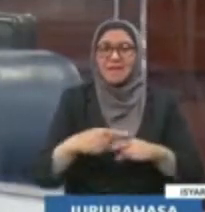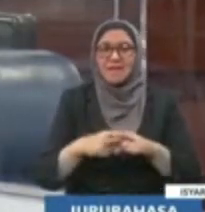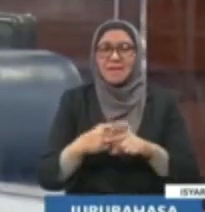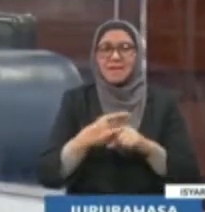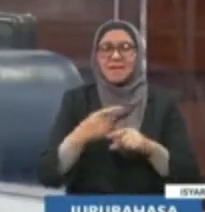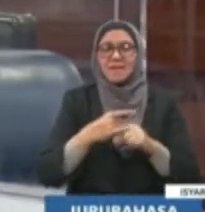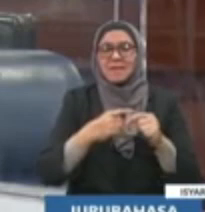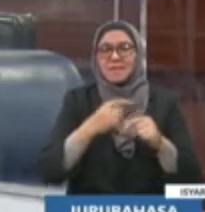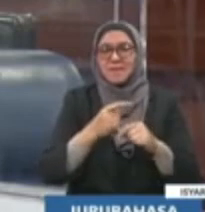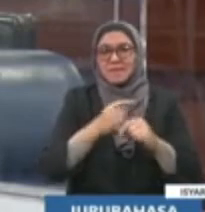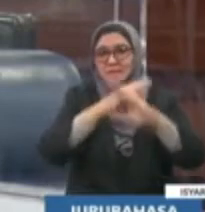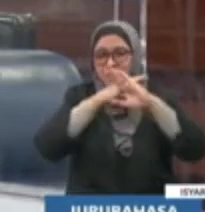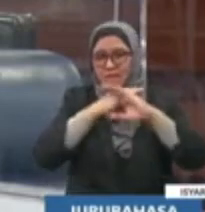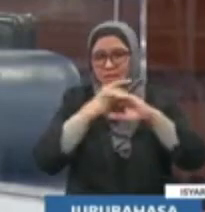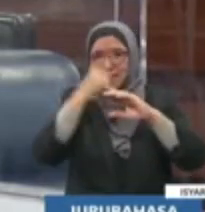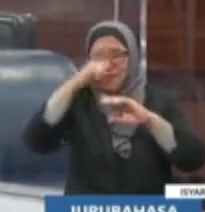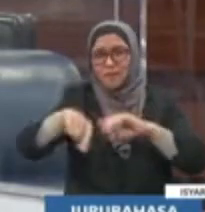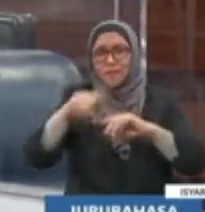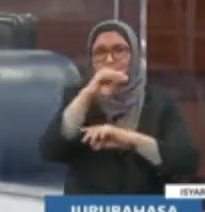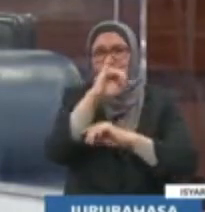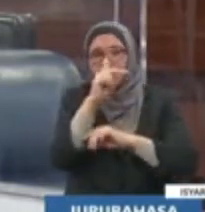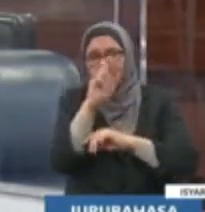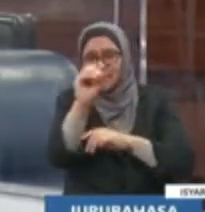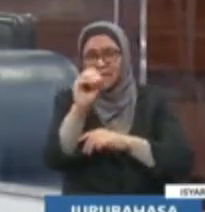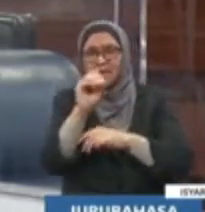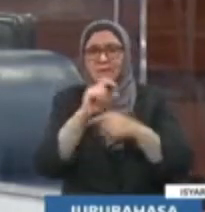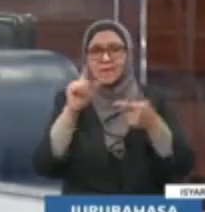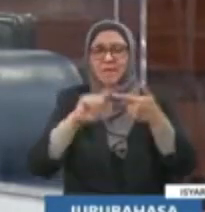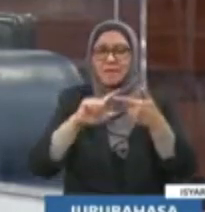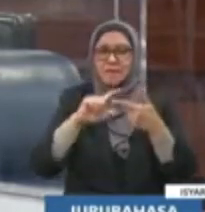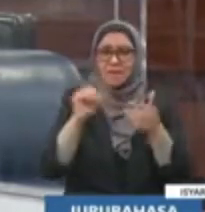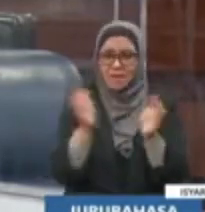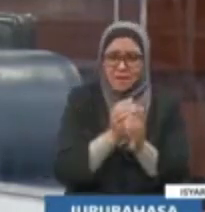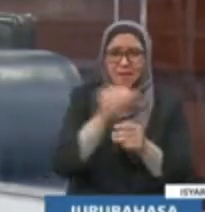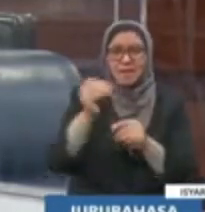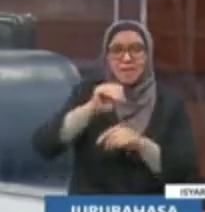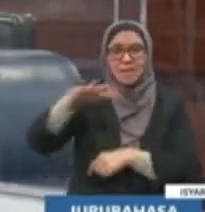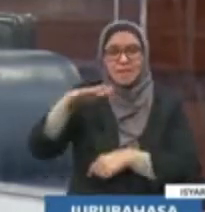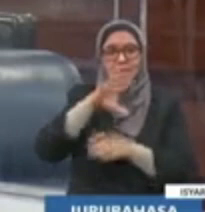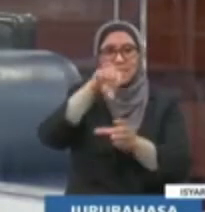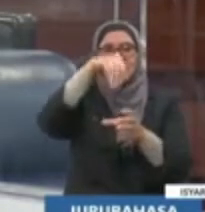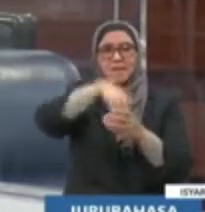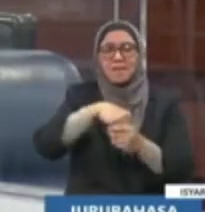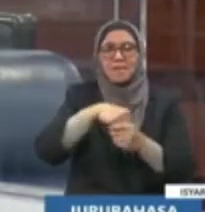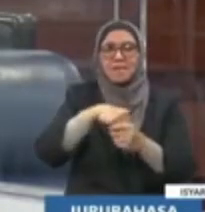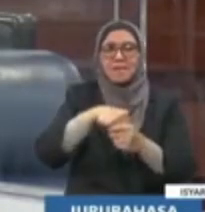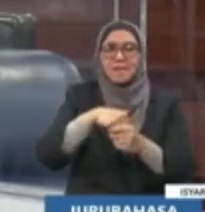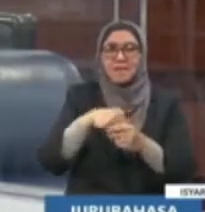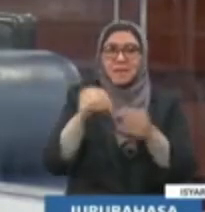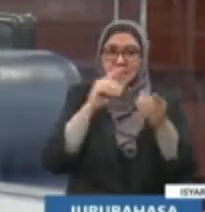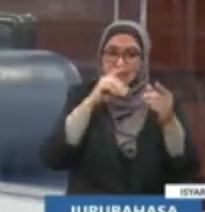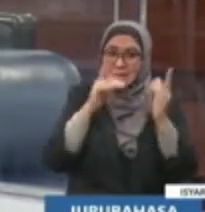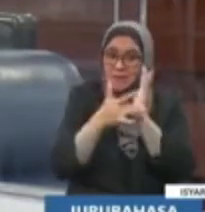dan sederhana PMKS melalui adaptasi teknologi digital yang merangkumi pelaksanaan